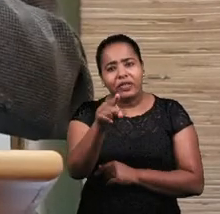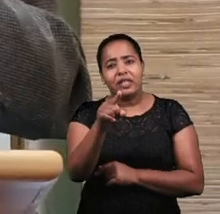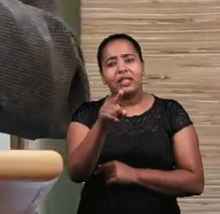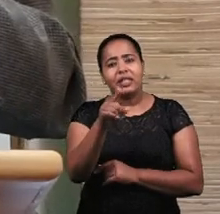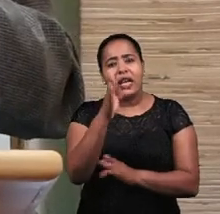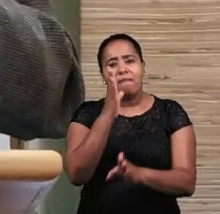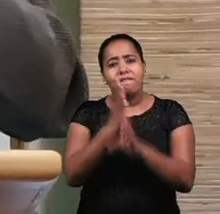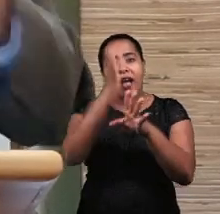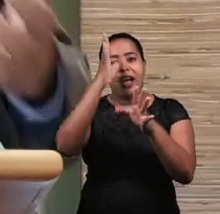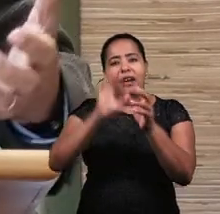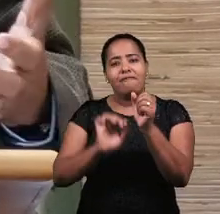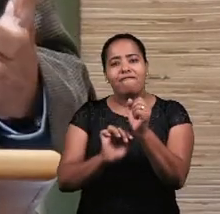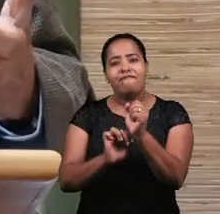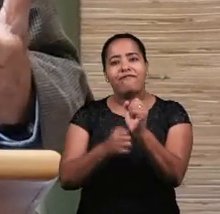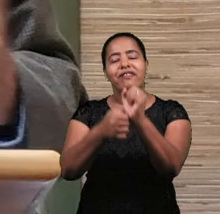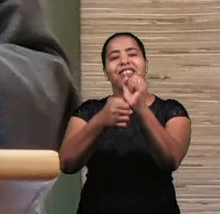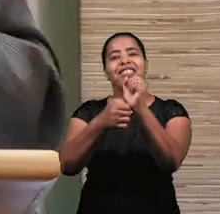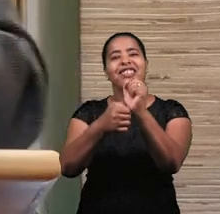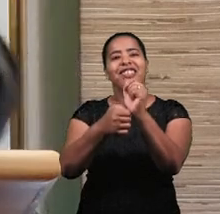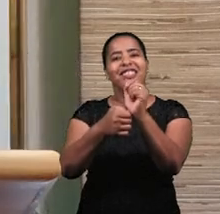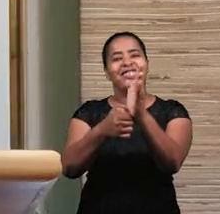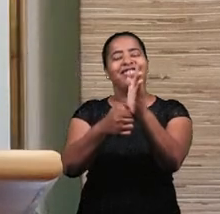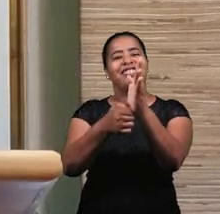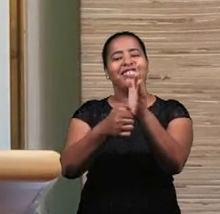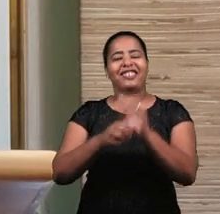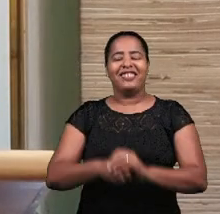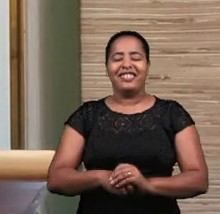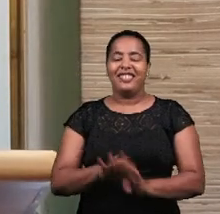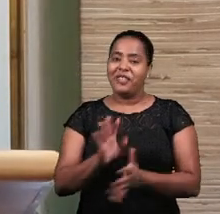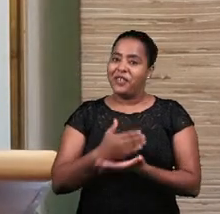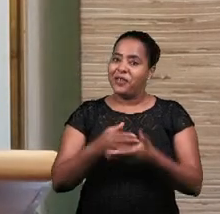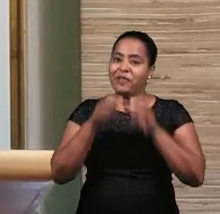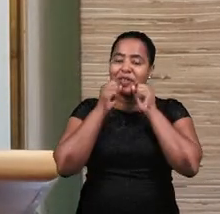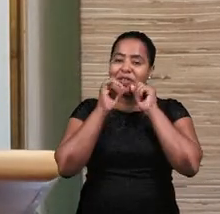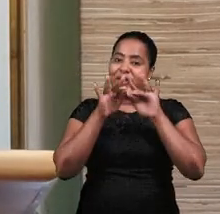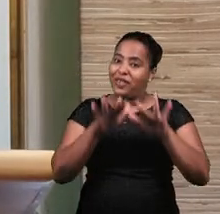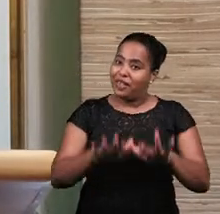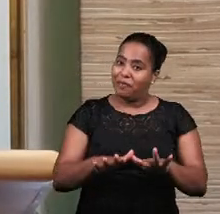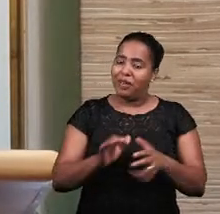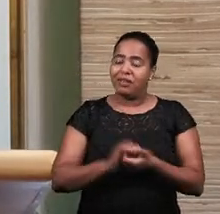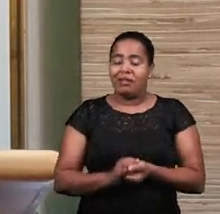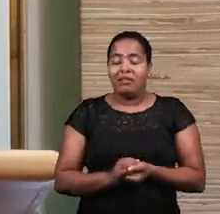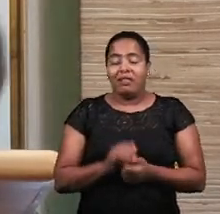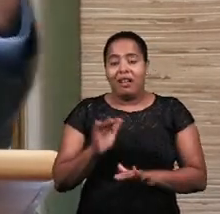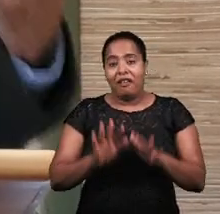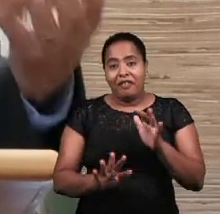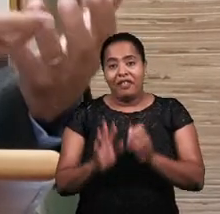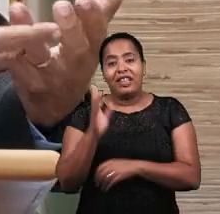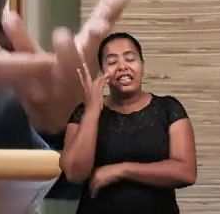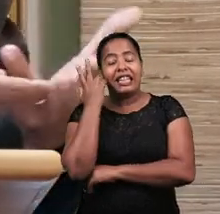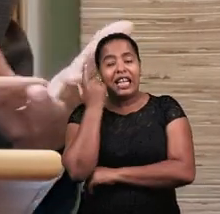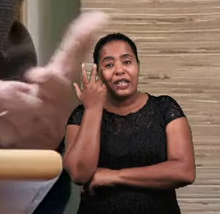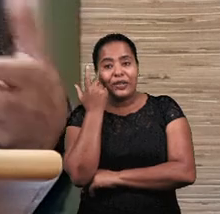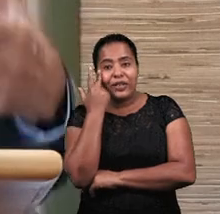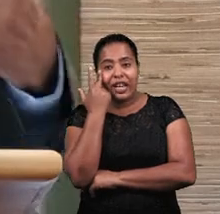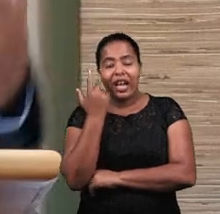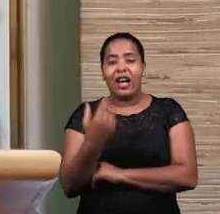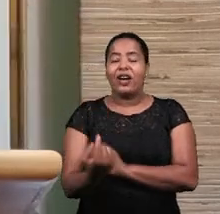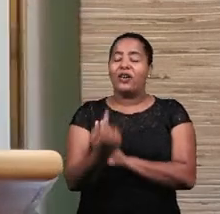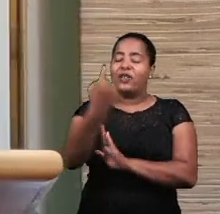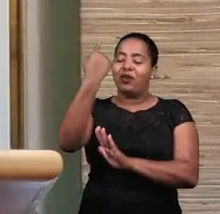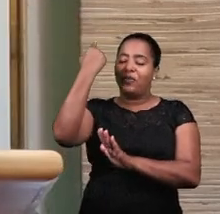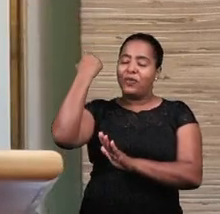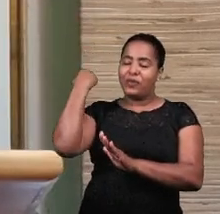commencé avec notre grande lutte, notre grande bénédiction. Incompris, des fois, il est naturel. Nous avions une église où